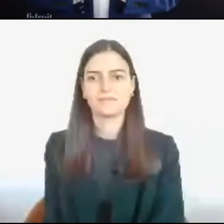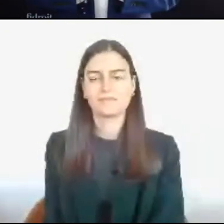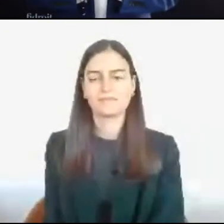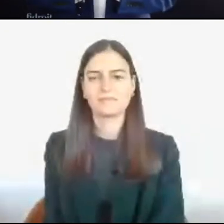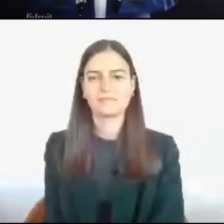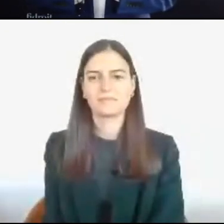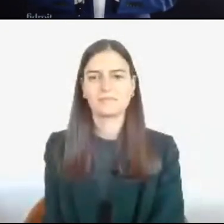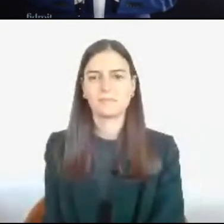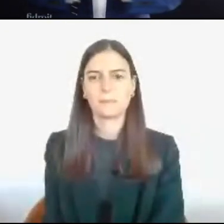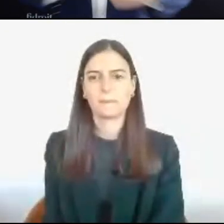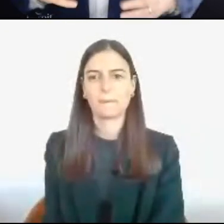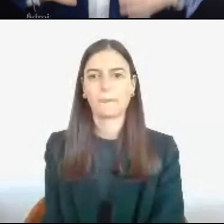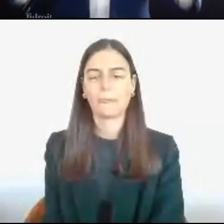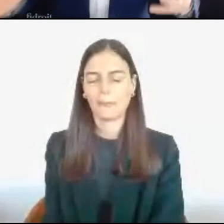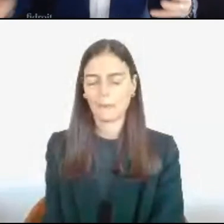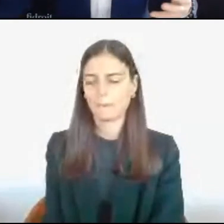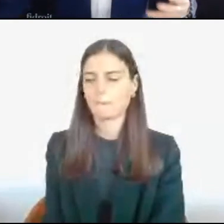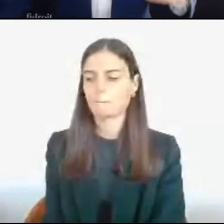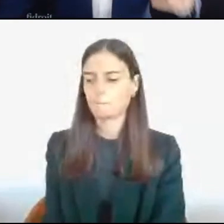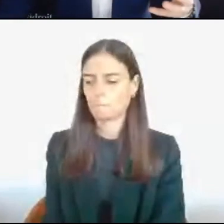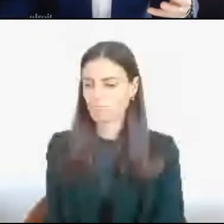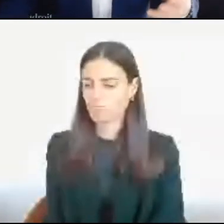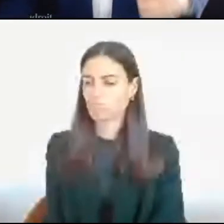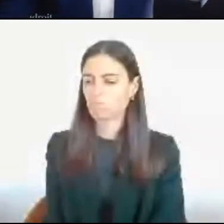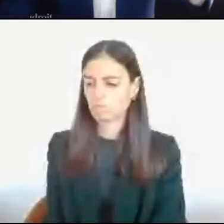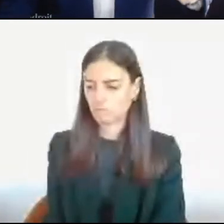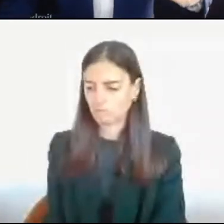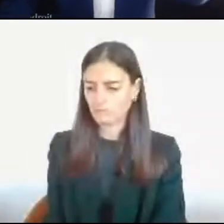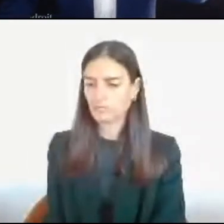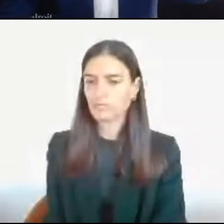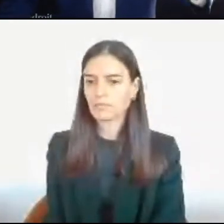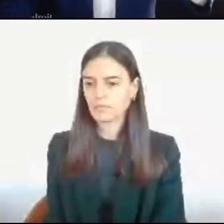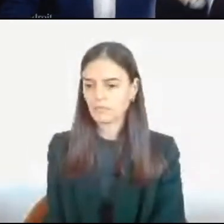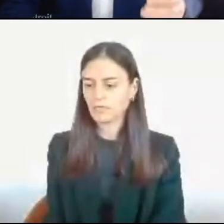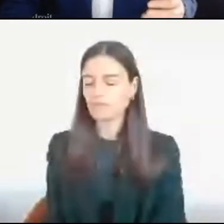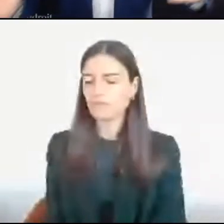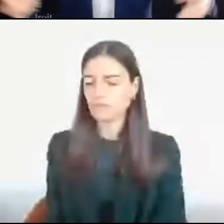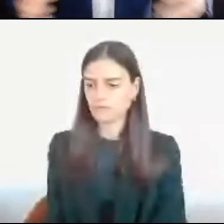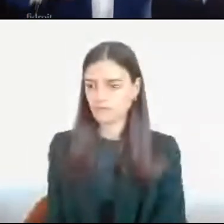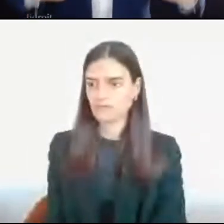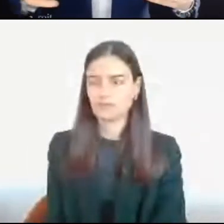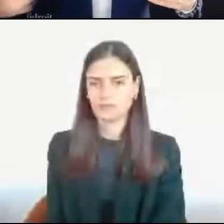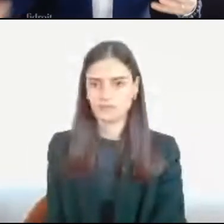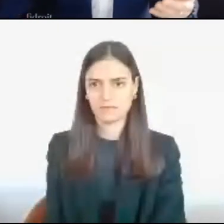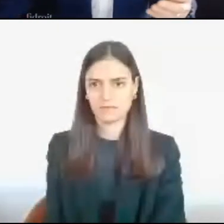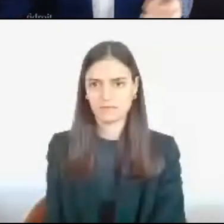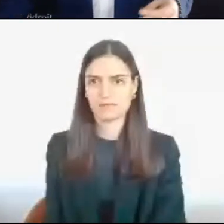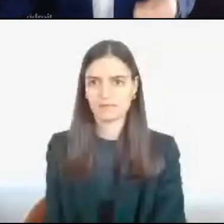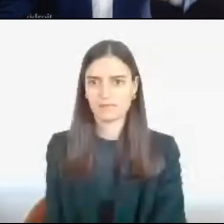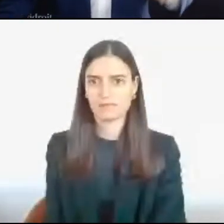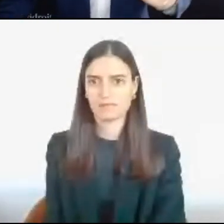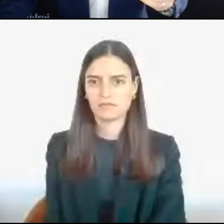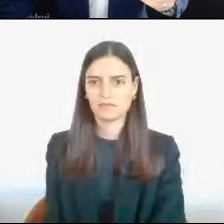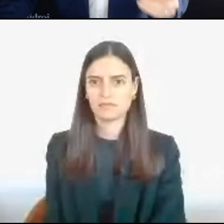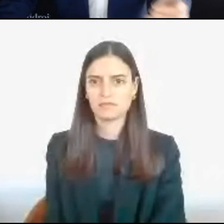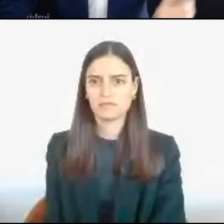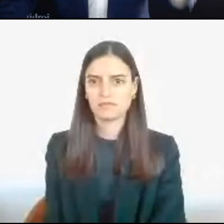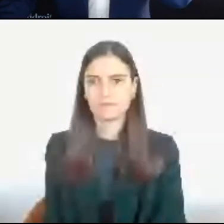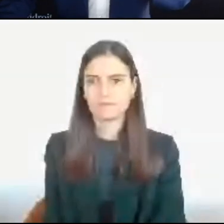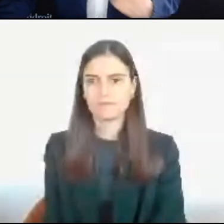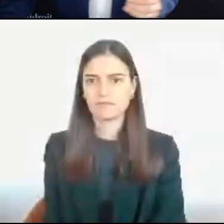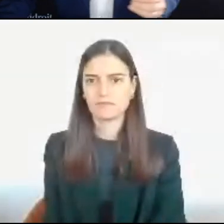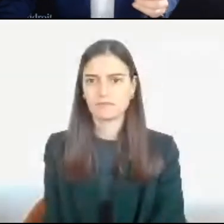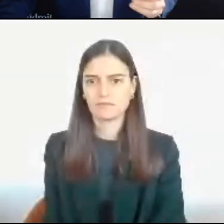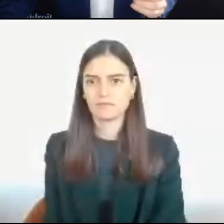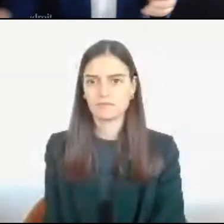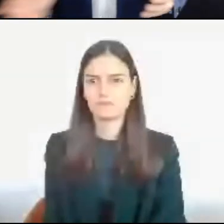souscrit ces contrats d'épargne de prétendre à une fiscalité au moment du dénouement, c'est-à-dire au moment du décès de l'assuré, qui est favorable. Il